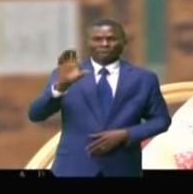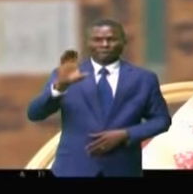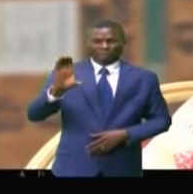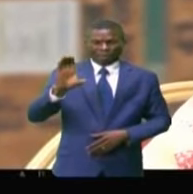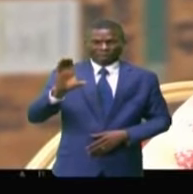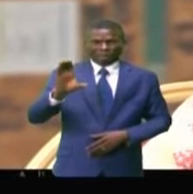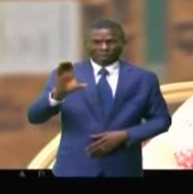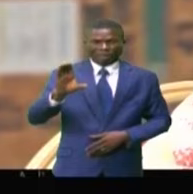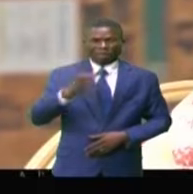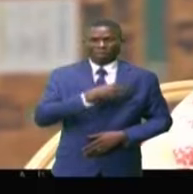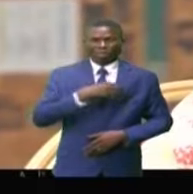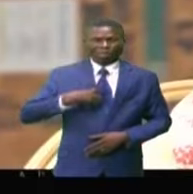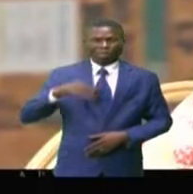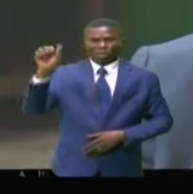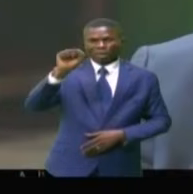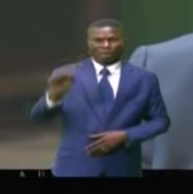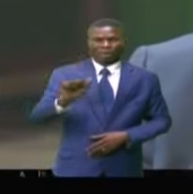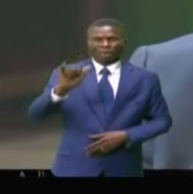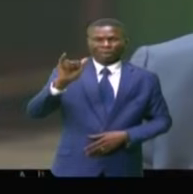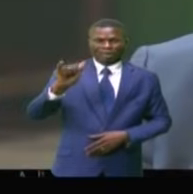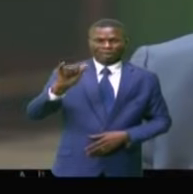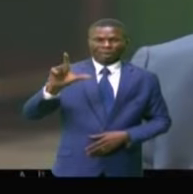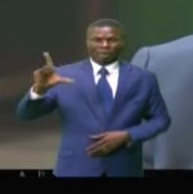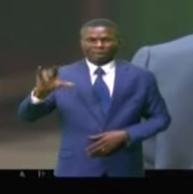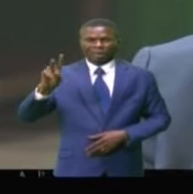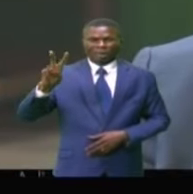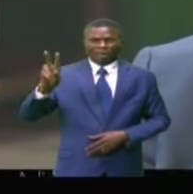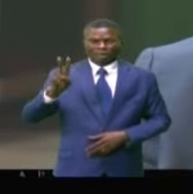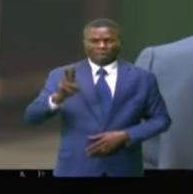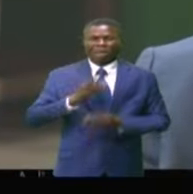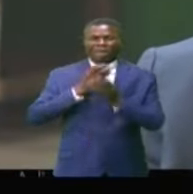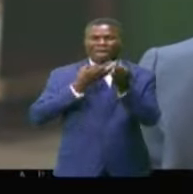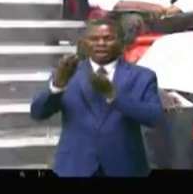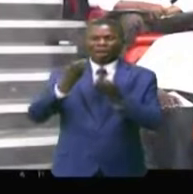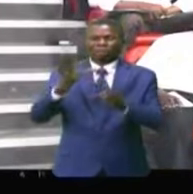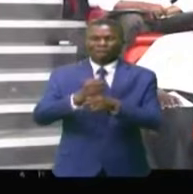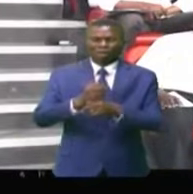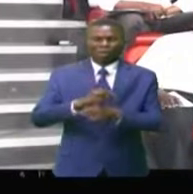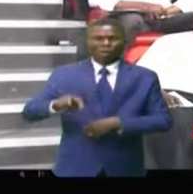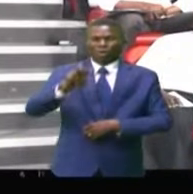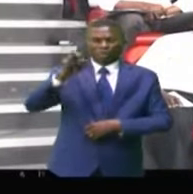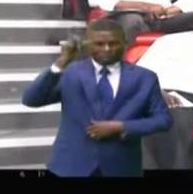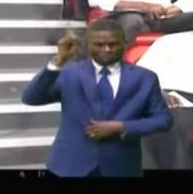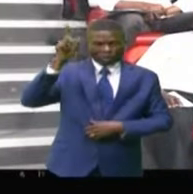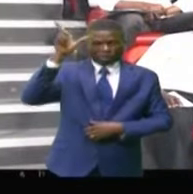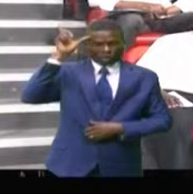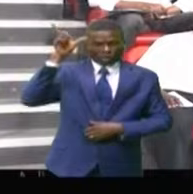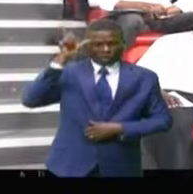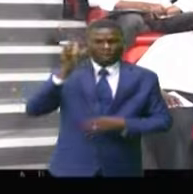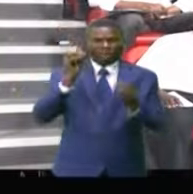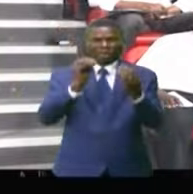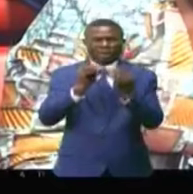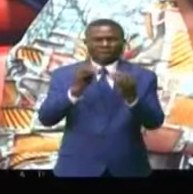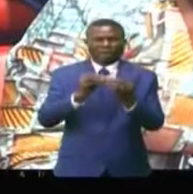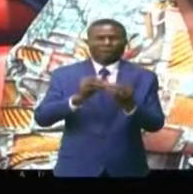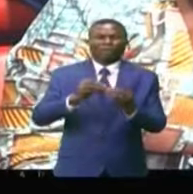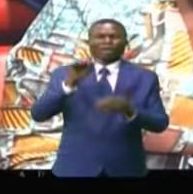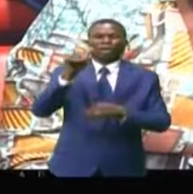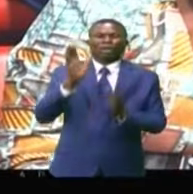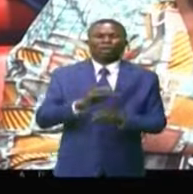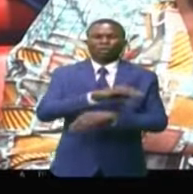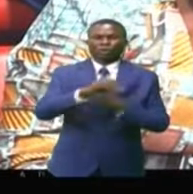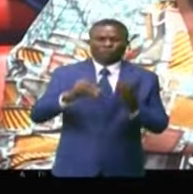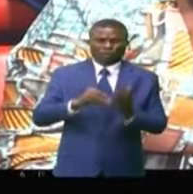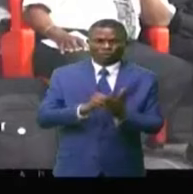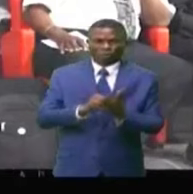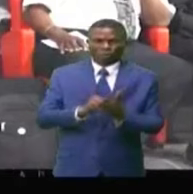Congolaise, Sylvie Elengue Nyembo, a fait de la restitution de son voyage le premier point de cette réunion avec les directeurs centraux élargis aux